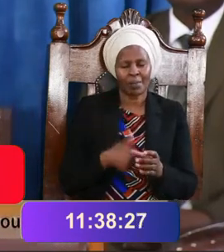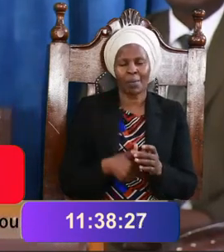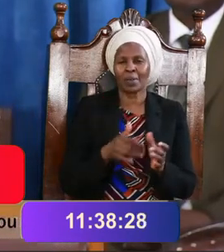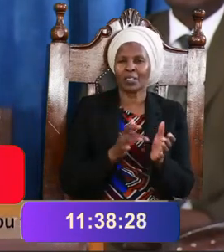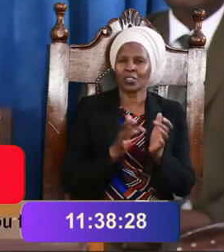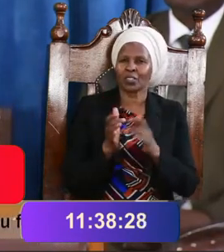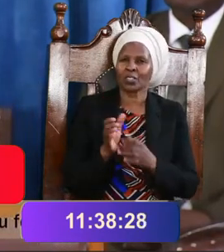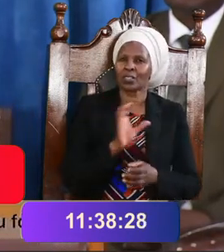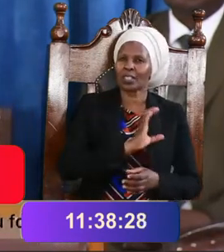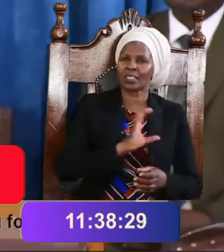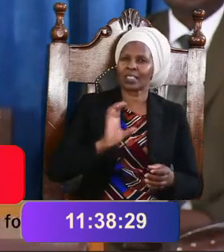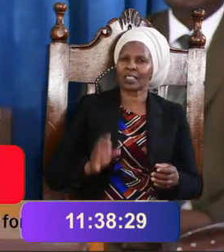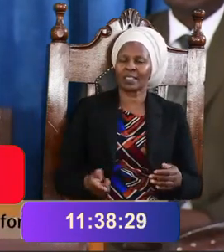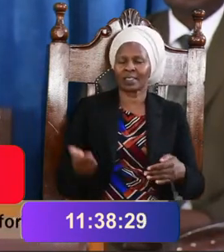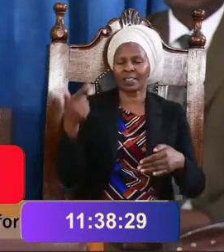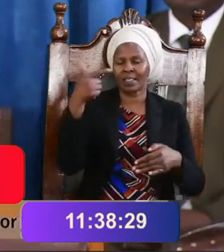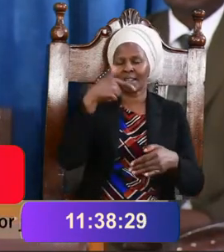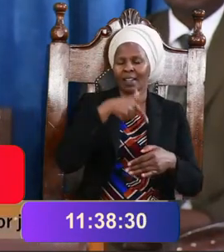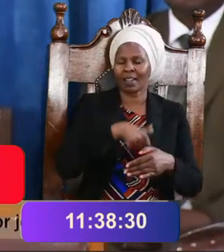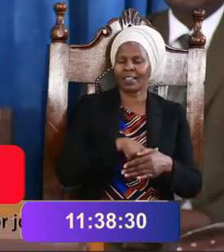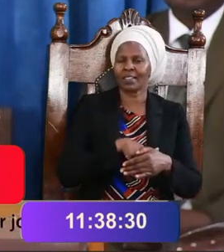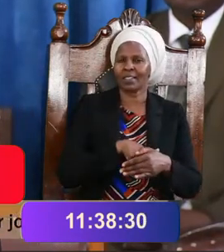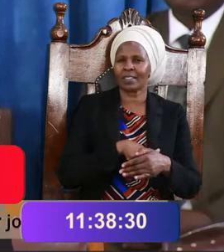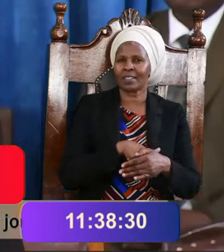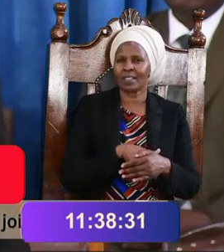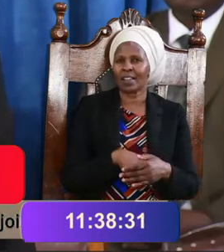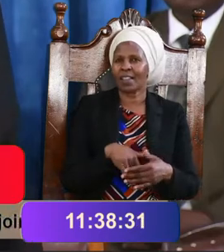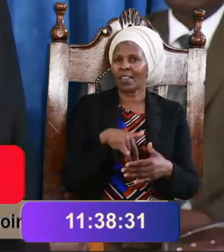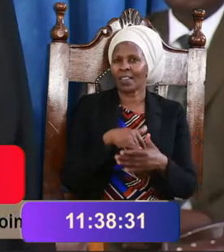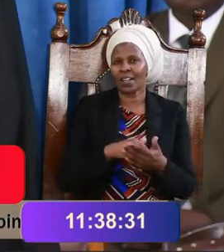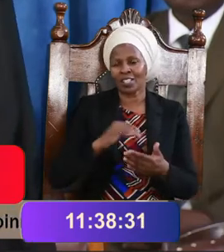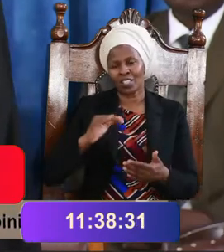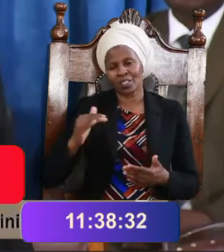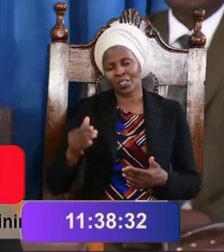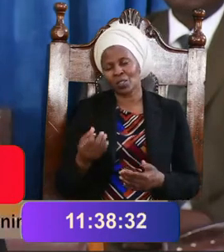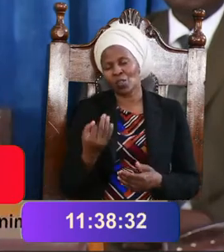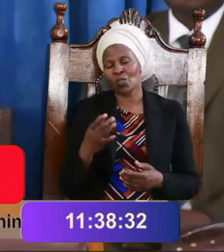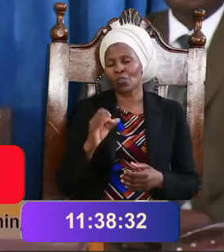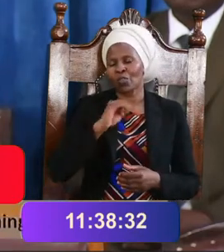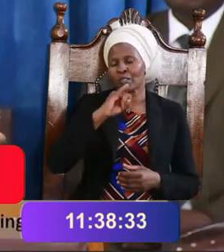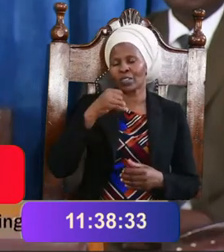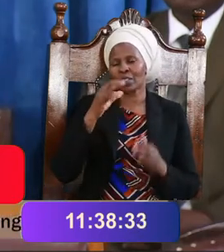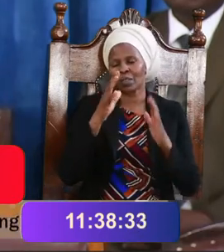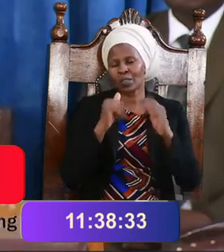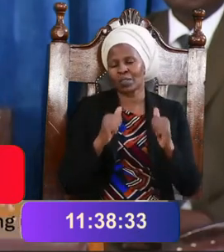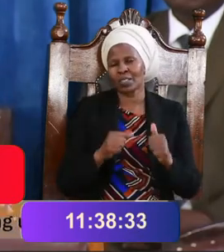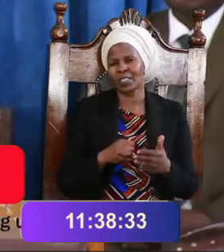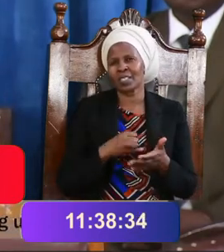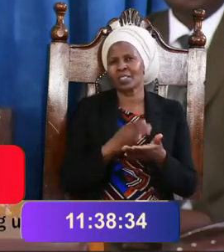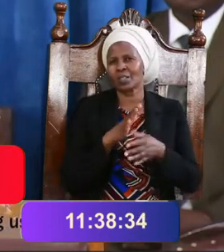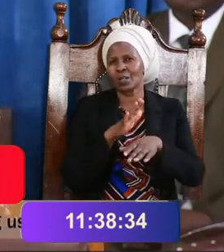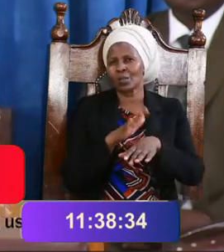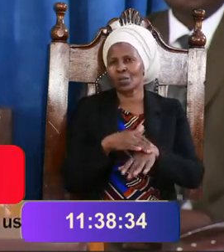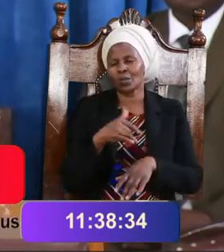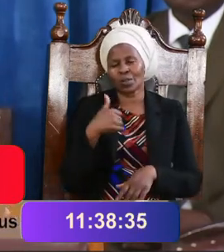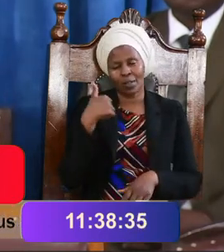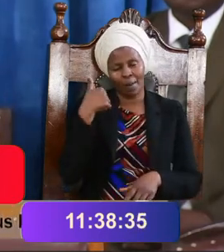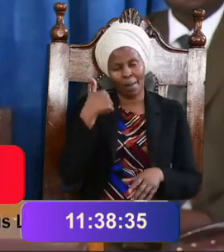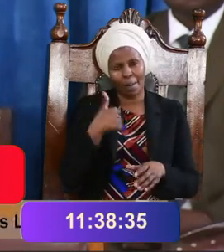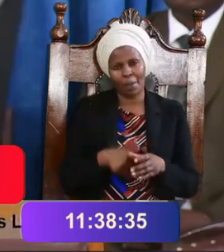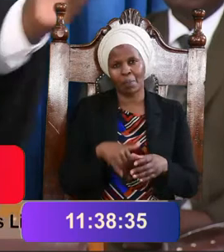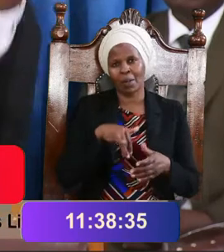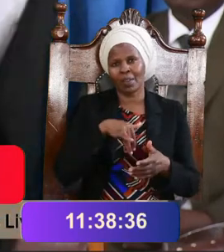Kristo akiingia katika mji wa Yerusalemu, it's also good to remember